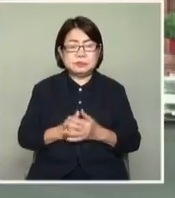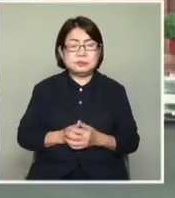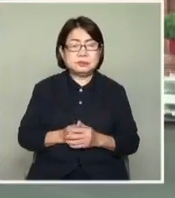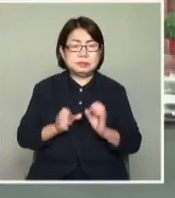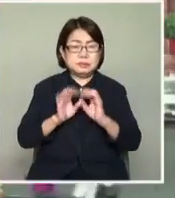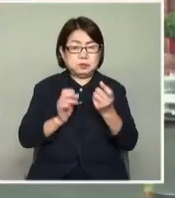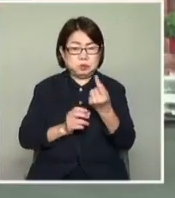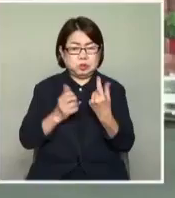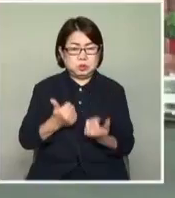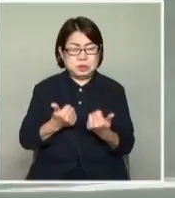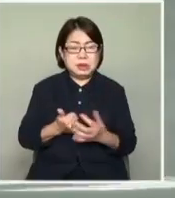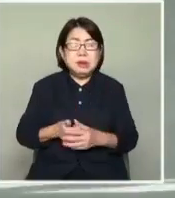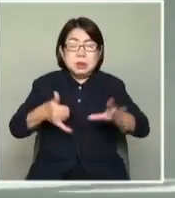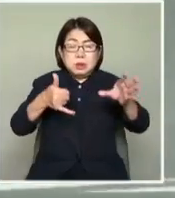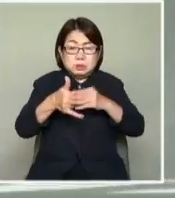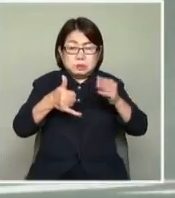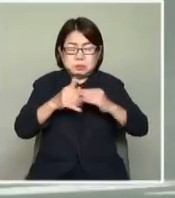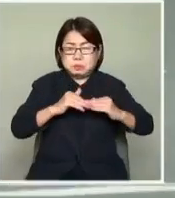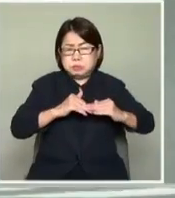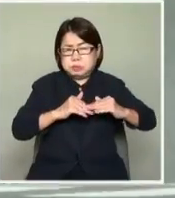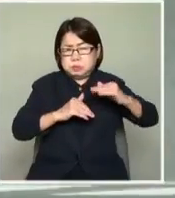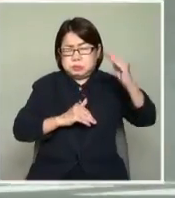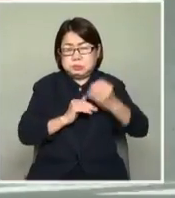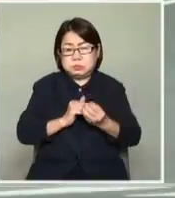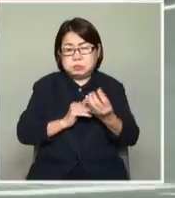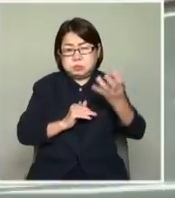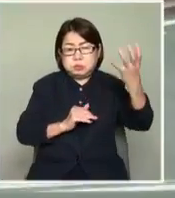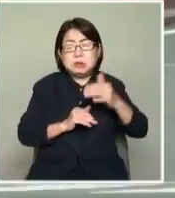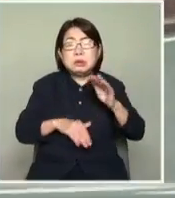เนี่ยตอนนี้ตัวเลขผู้ติดเชื้อเพิ่มสูงขึ้นอยู่ที่